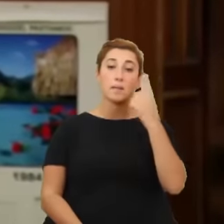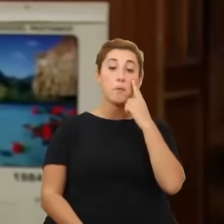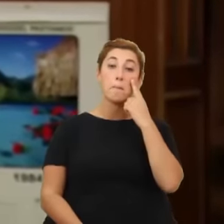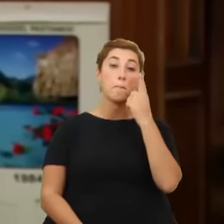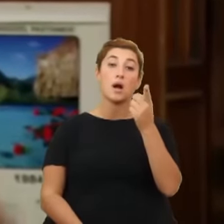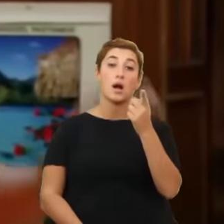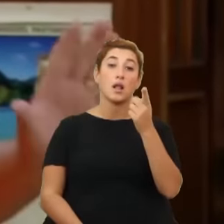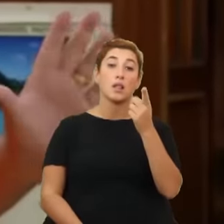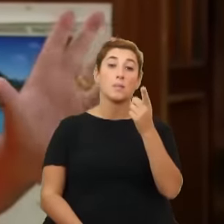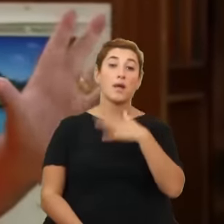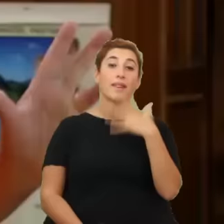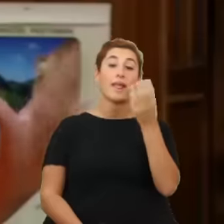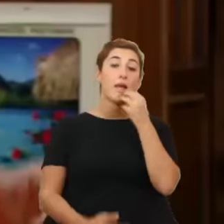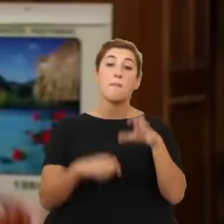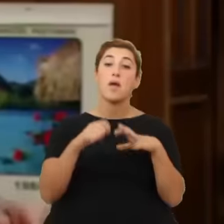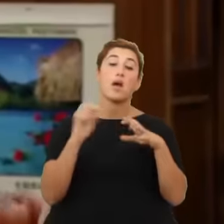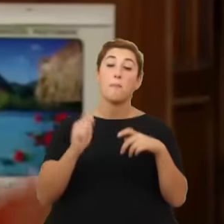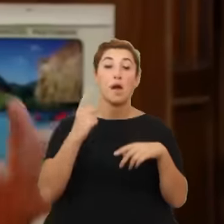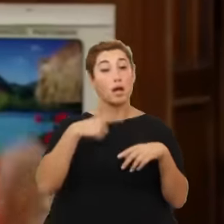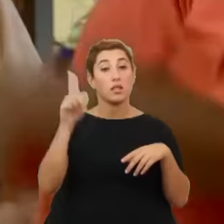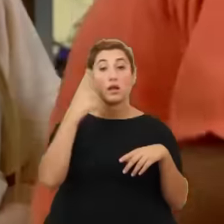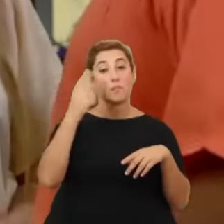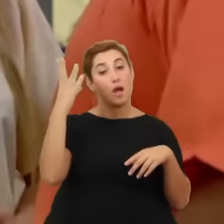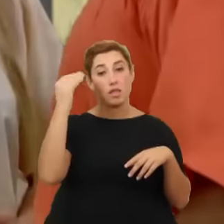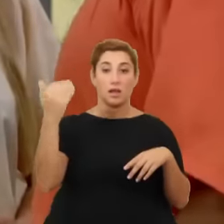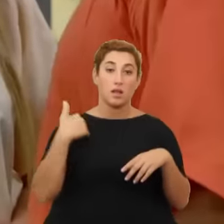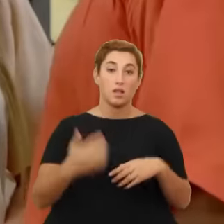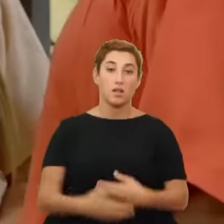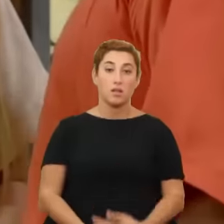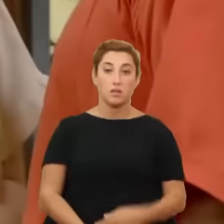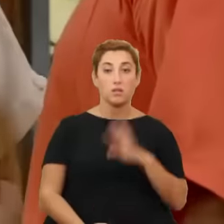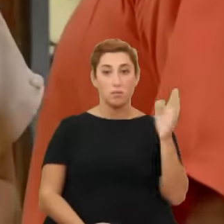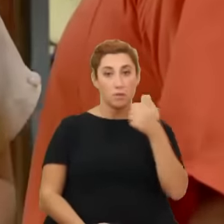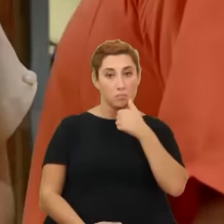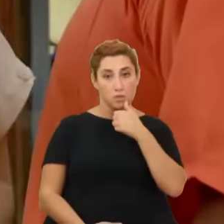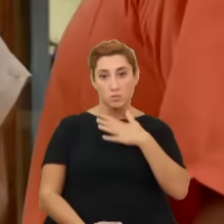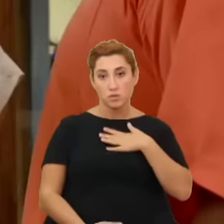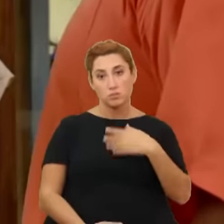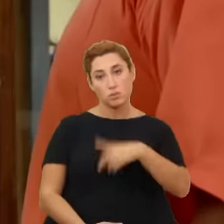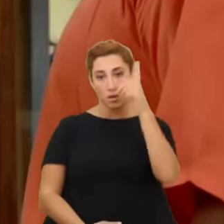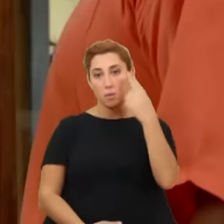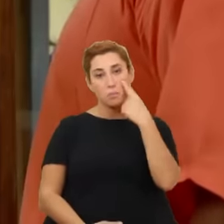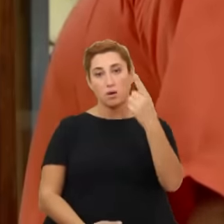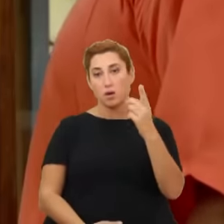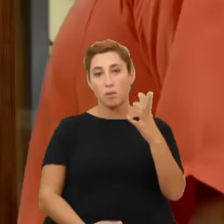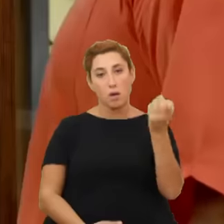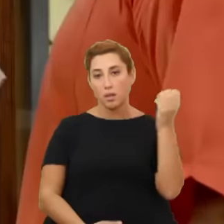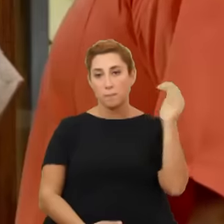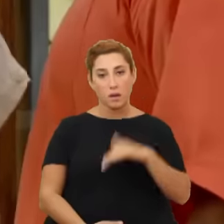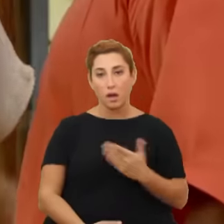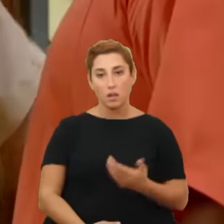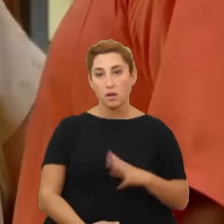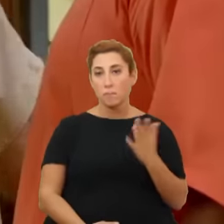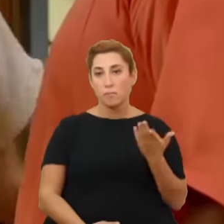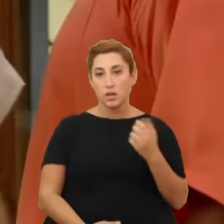bakalım. Ona ne yemek yağmış? Hadi git. Hemen al gel. Tamam babacığım. Gider bakarım. Alırım gelirim